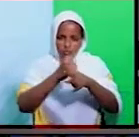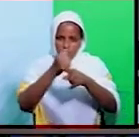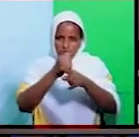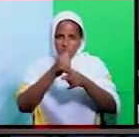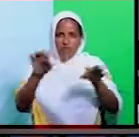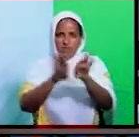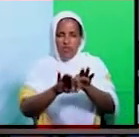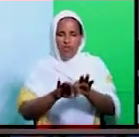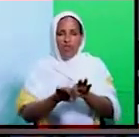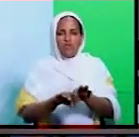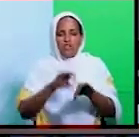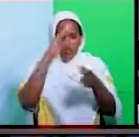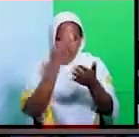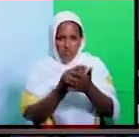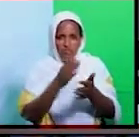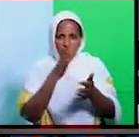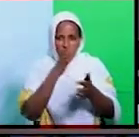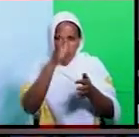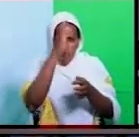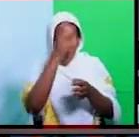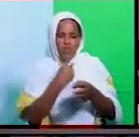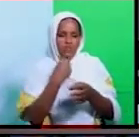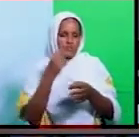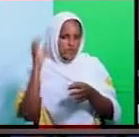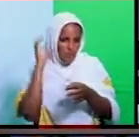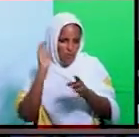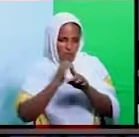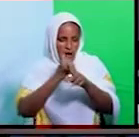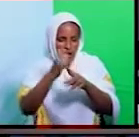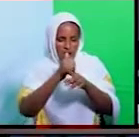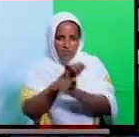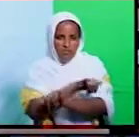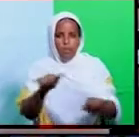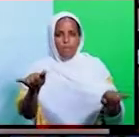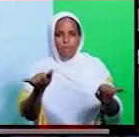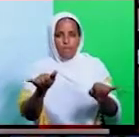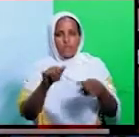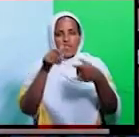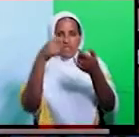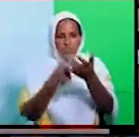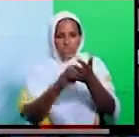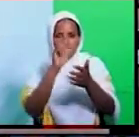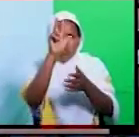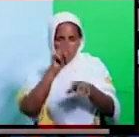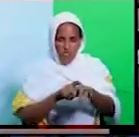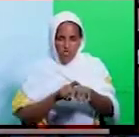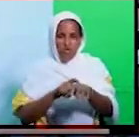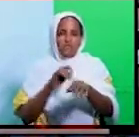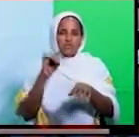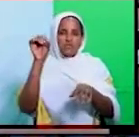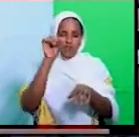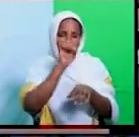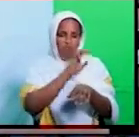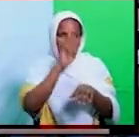አለ በተግባር በሕይወት አለ እንጂ ማቴዎስ ወንጌል ምዕራፍ 26 ቁጥር 26 እስከ 28 ብቻ በማንበብ ጸሎተ ሐሙስን ምን እንደሆነ